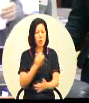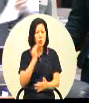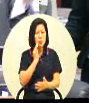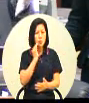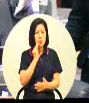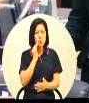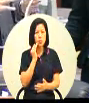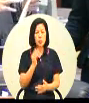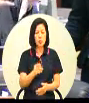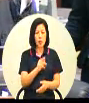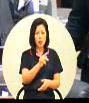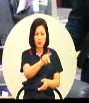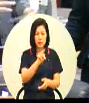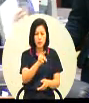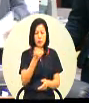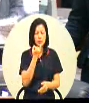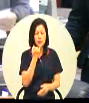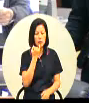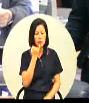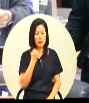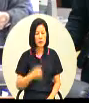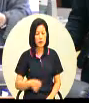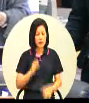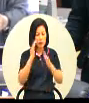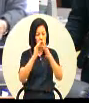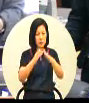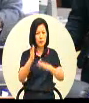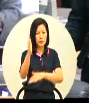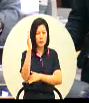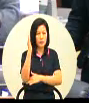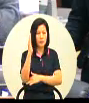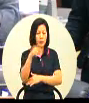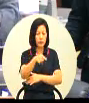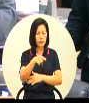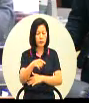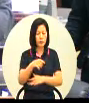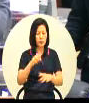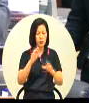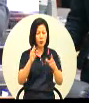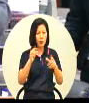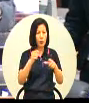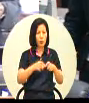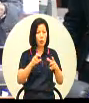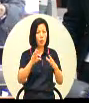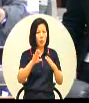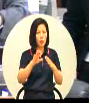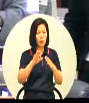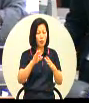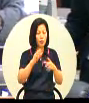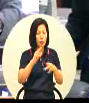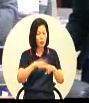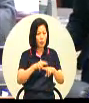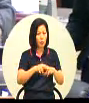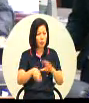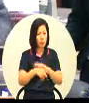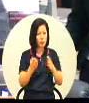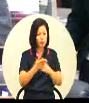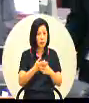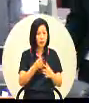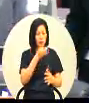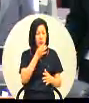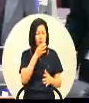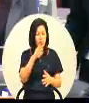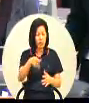偿，到底市政府有没有公共空间？那这个部分，市政府我会跟观光局这个部分我会处理。谢